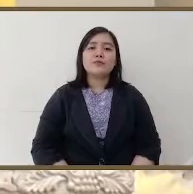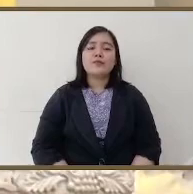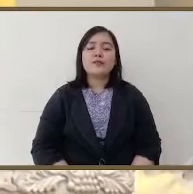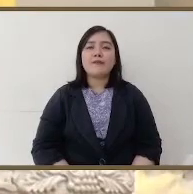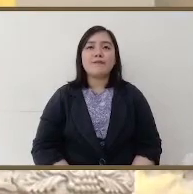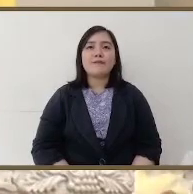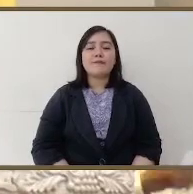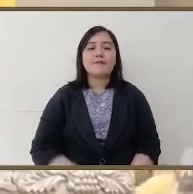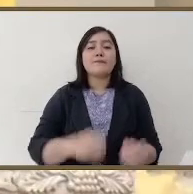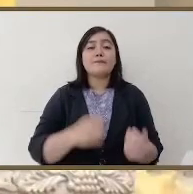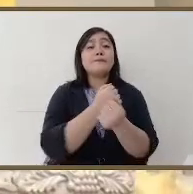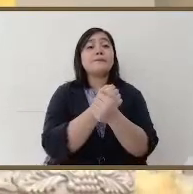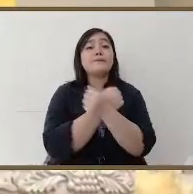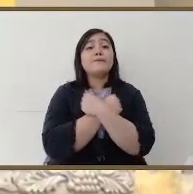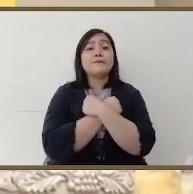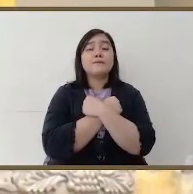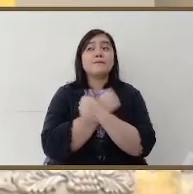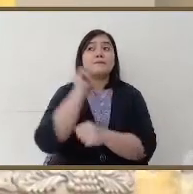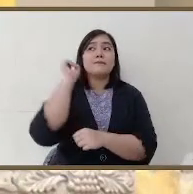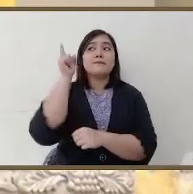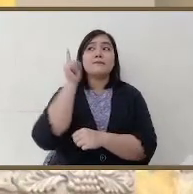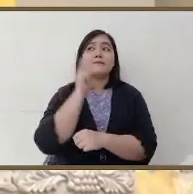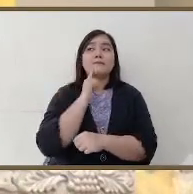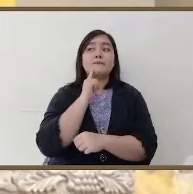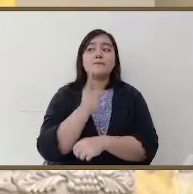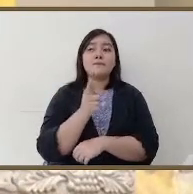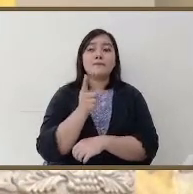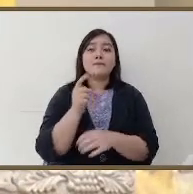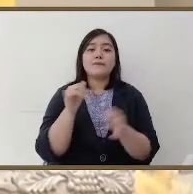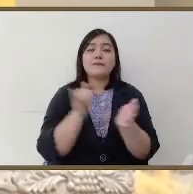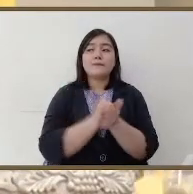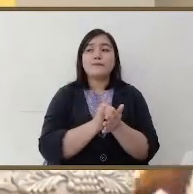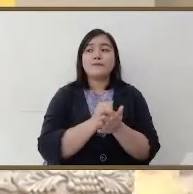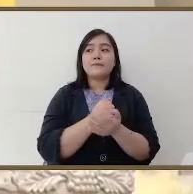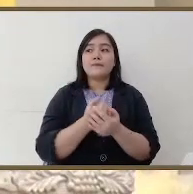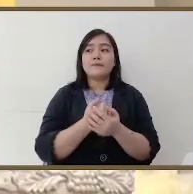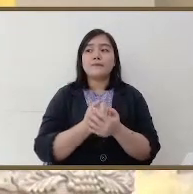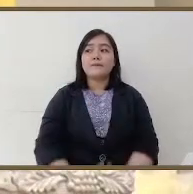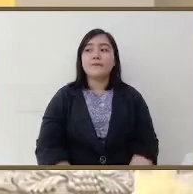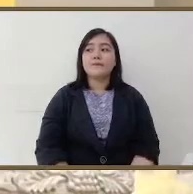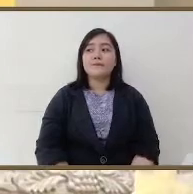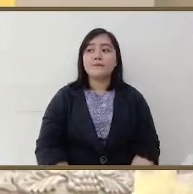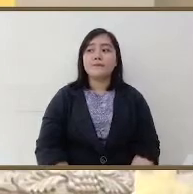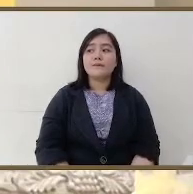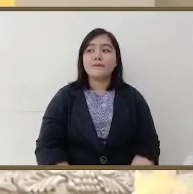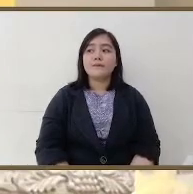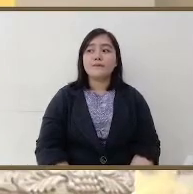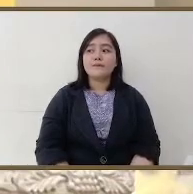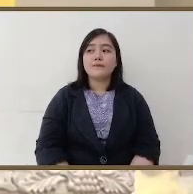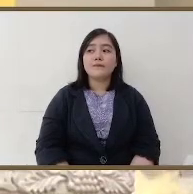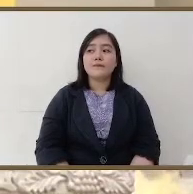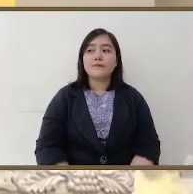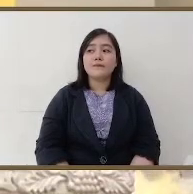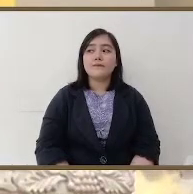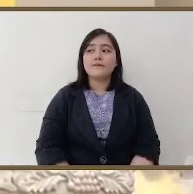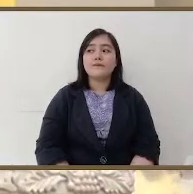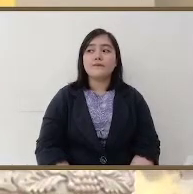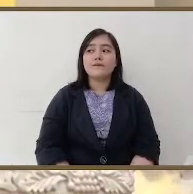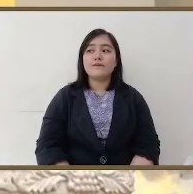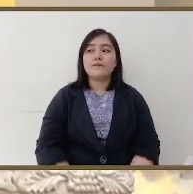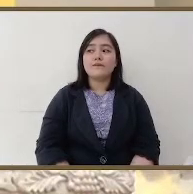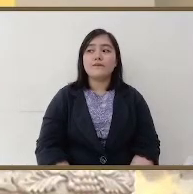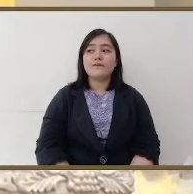Ang pagmamahal. I like this song. May awitin na. Love. Ta-na-na-na-na.